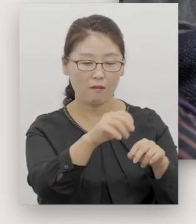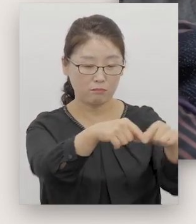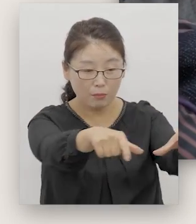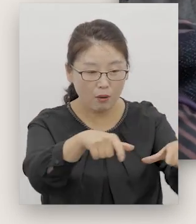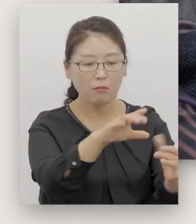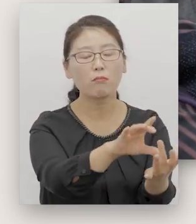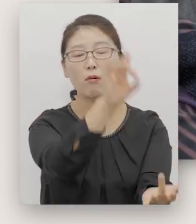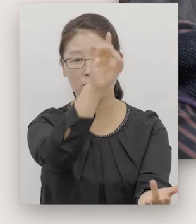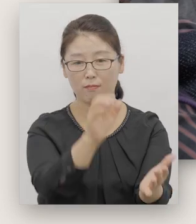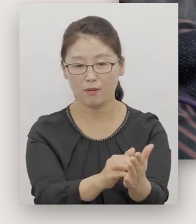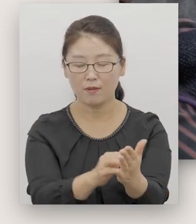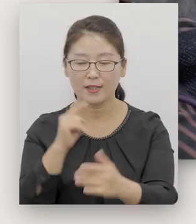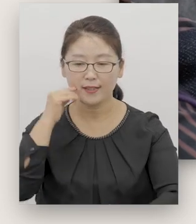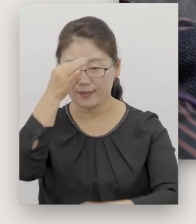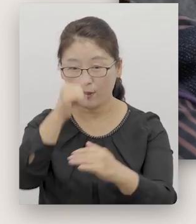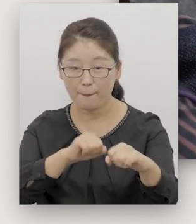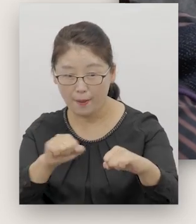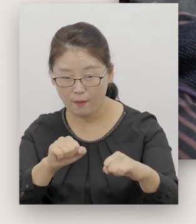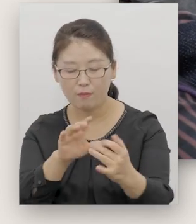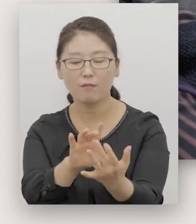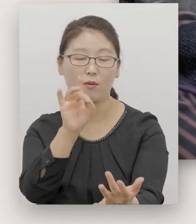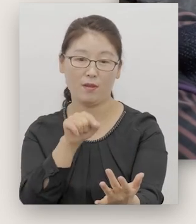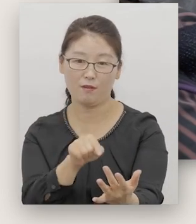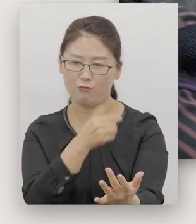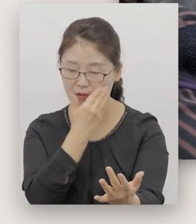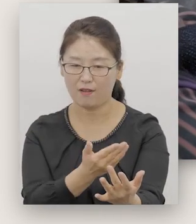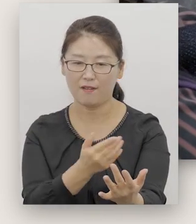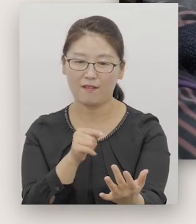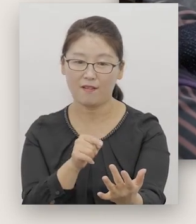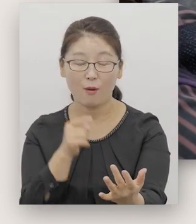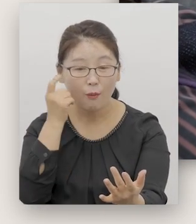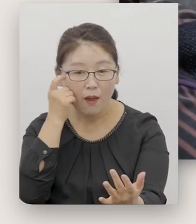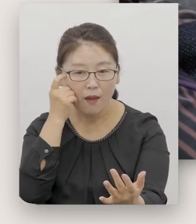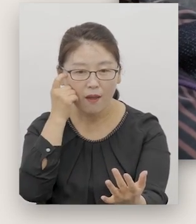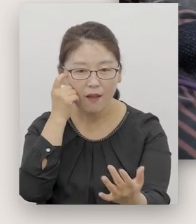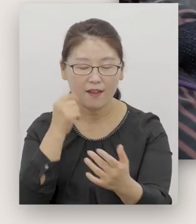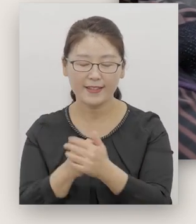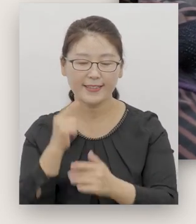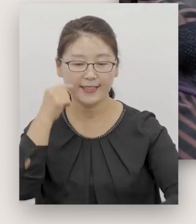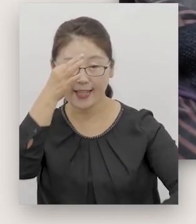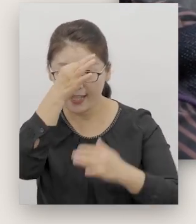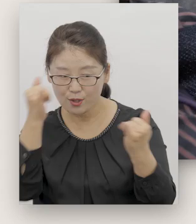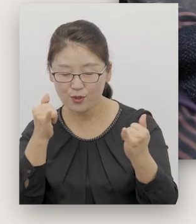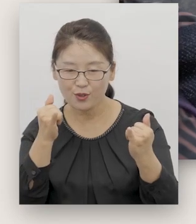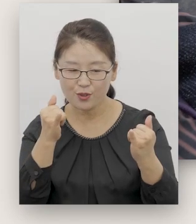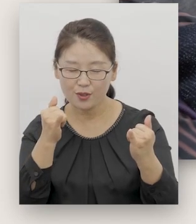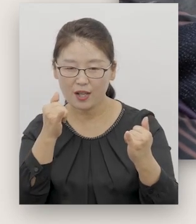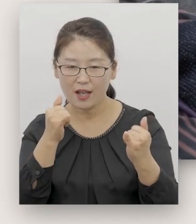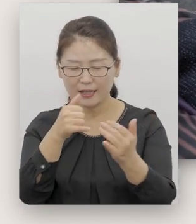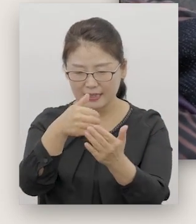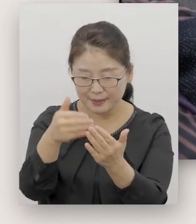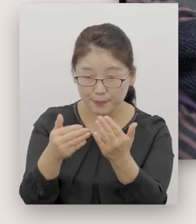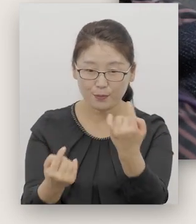것처럼 예술가의 행위, 예술가의 선택, 그것으로 어떤 시각적인 그 예술가의 기술이 아니라 어떤